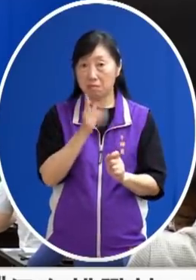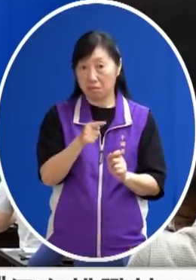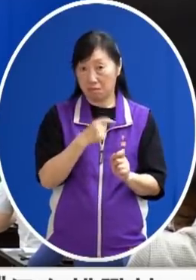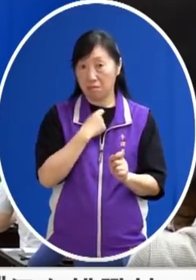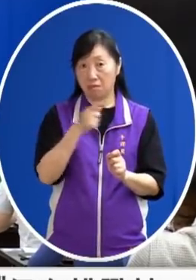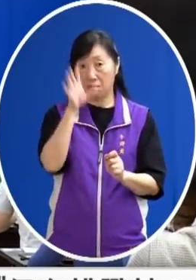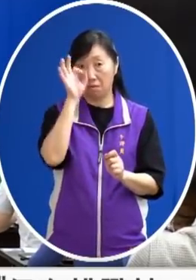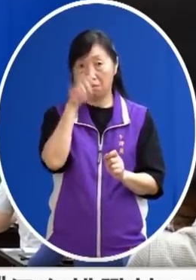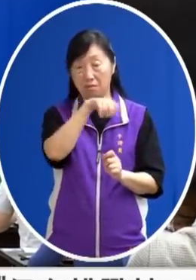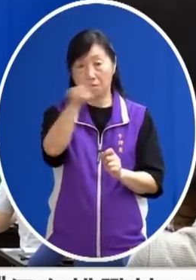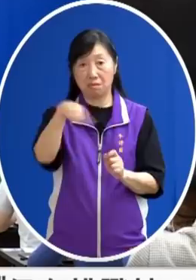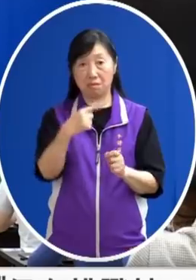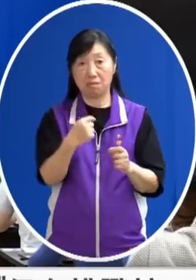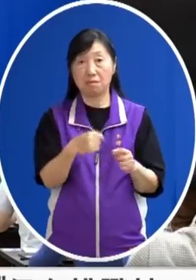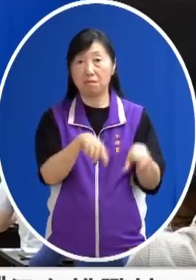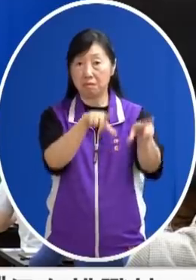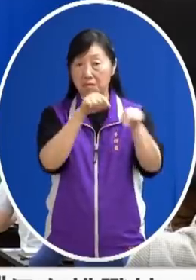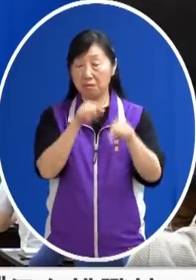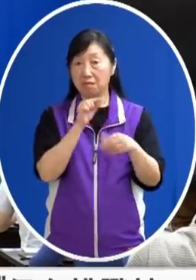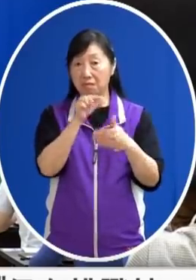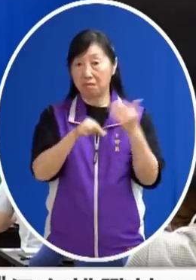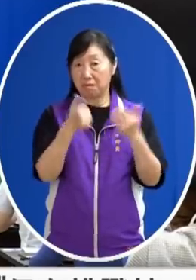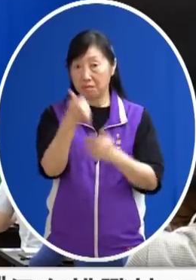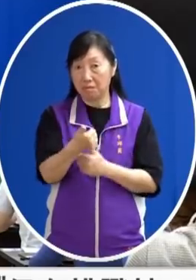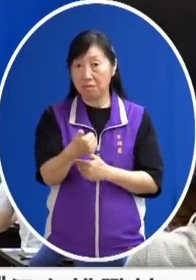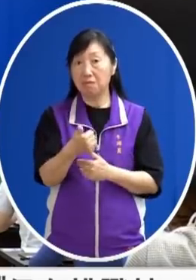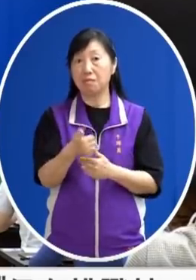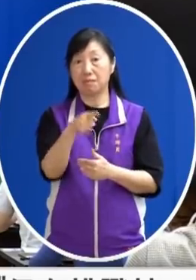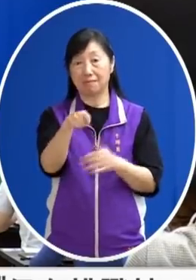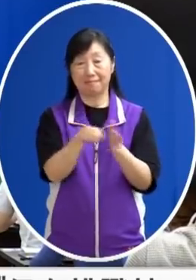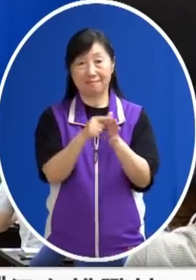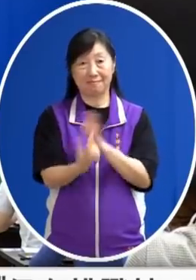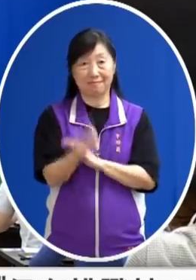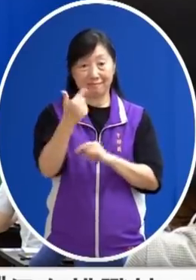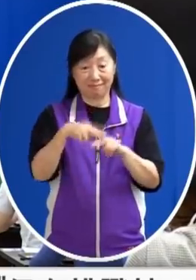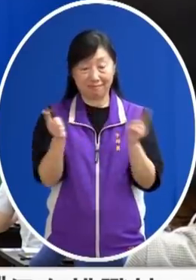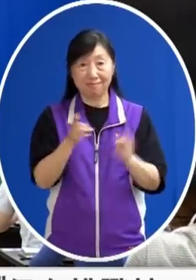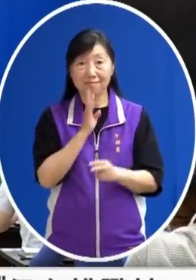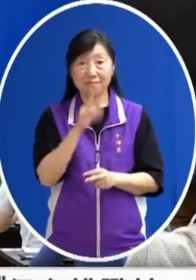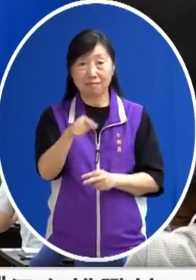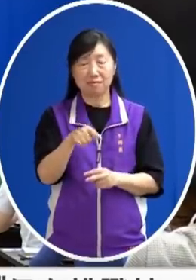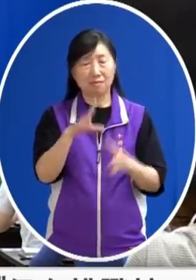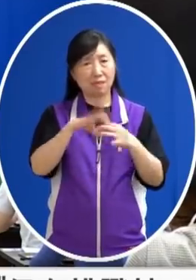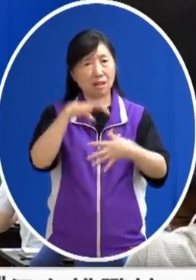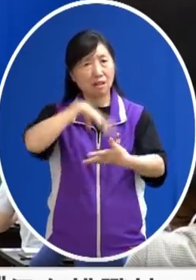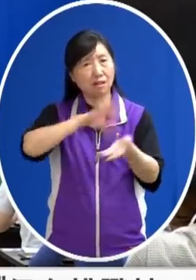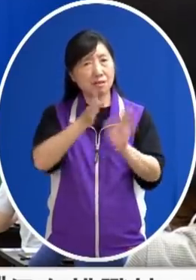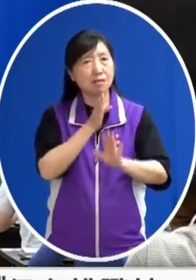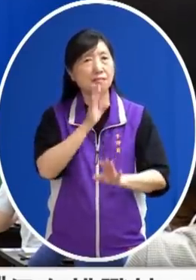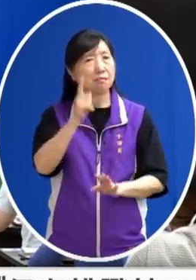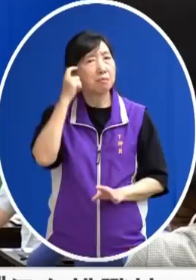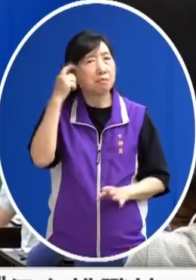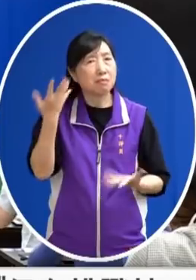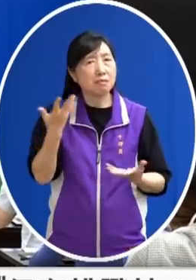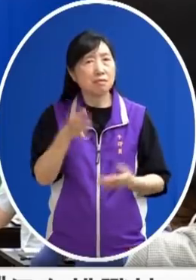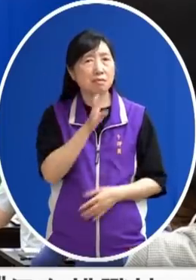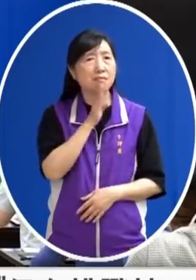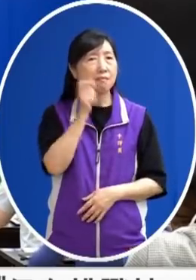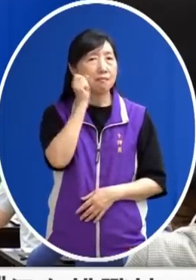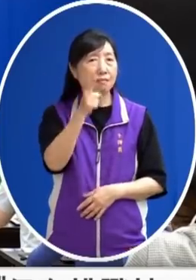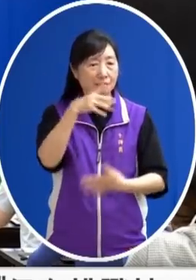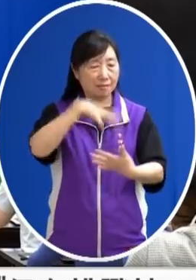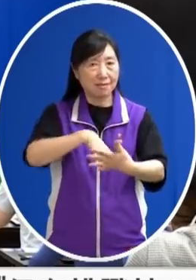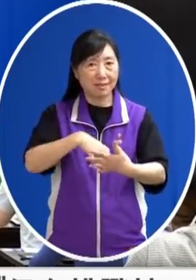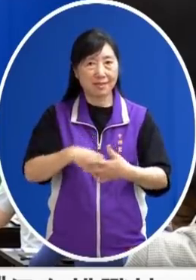遵守越好开放越快。那请问一下这个内容的意涵是什么意思？是一个月内就